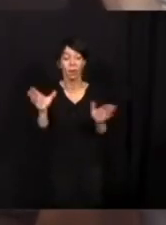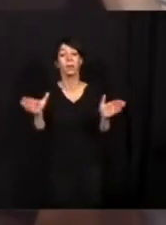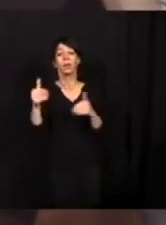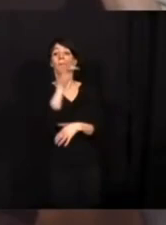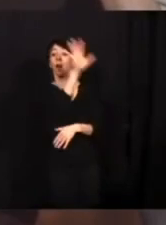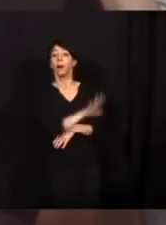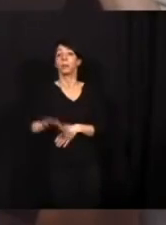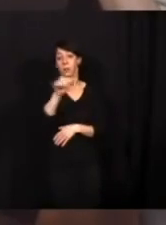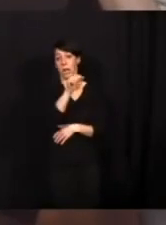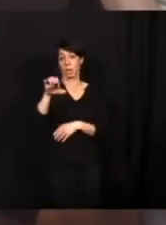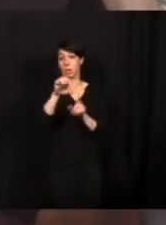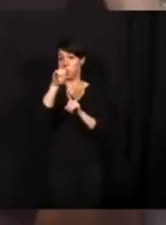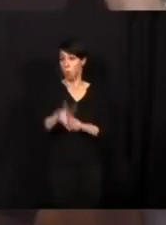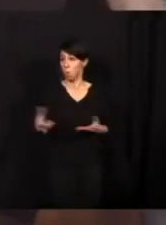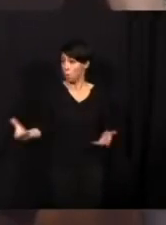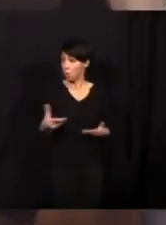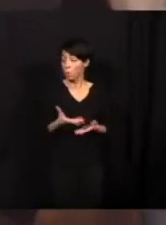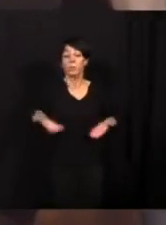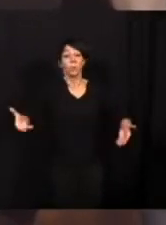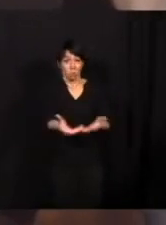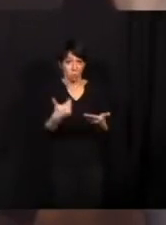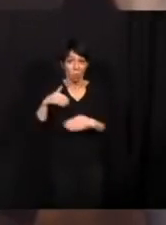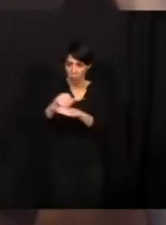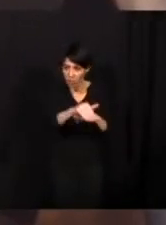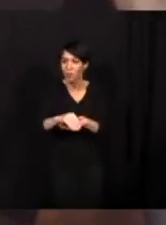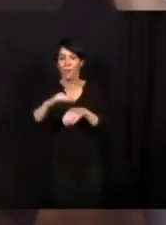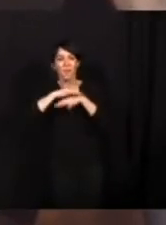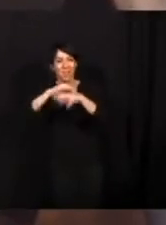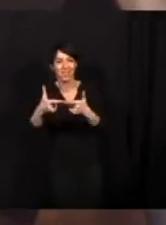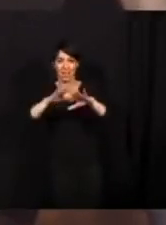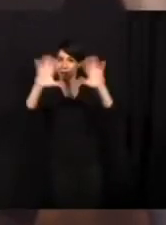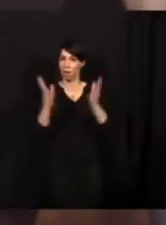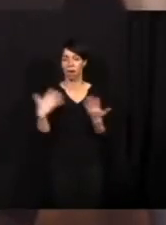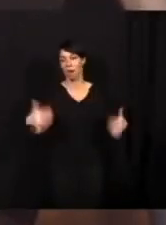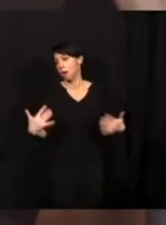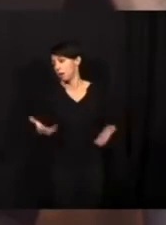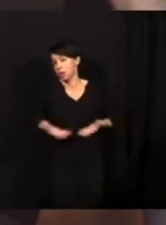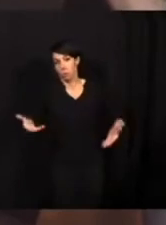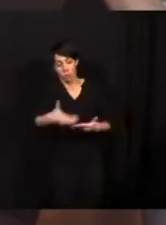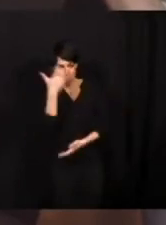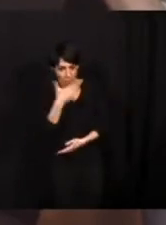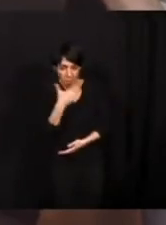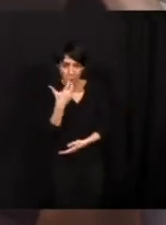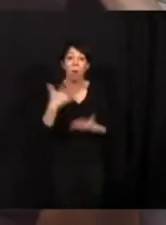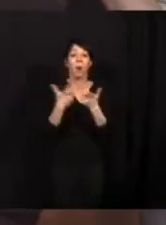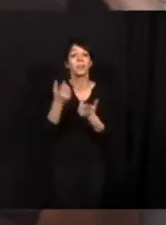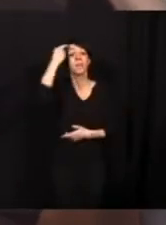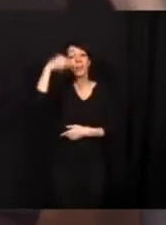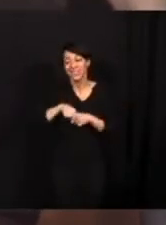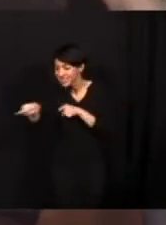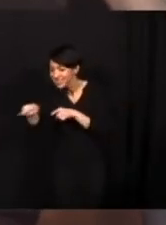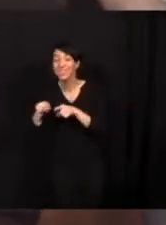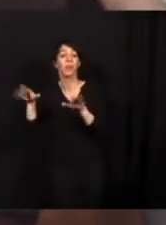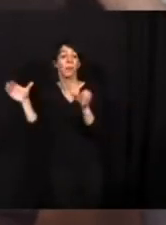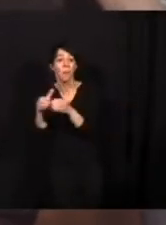France est catastrophique. Une situation dénoncée que l'on peine à entendre. Je pense notamment au combat de Liesse Loufoque, à tous ces jeunes